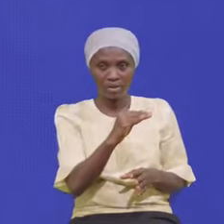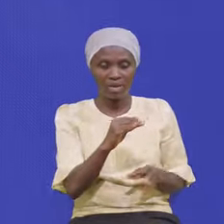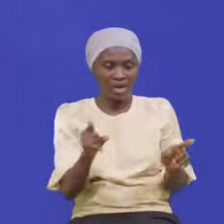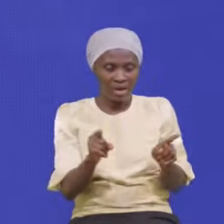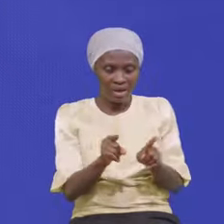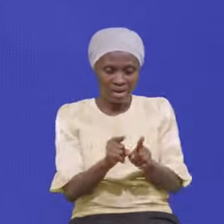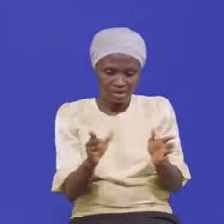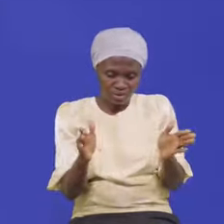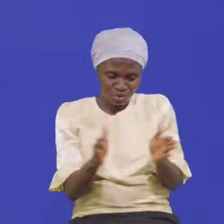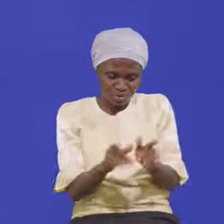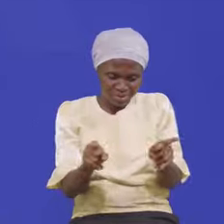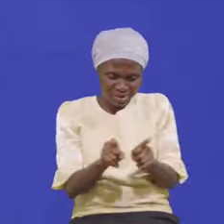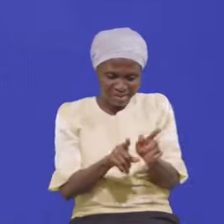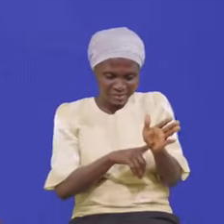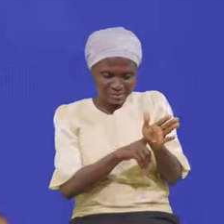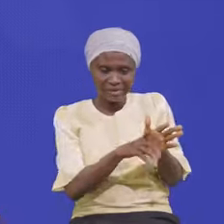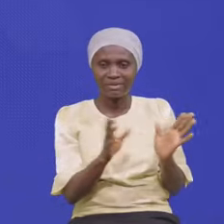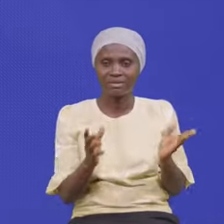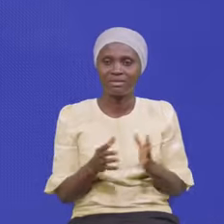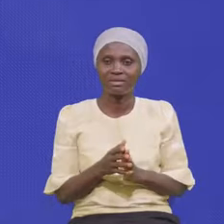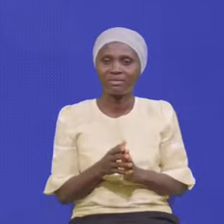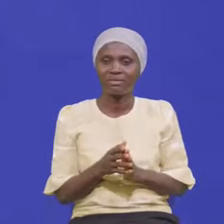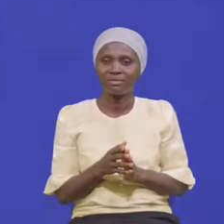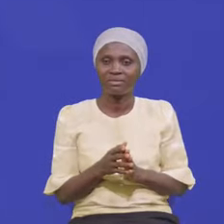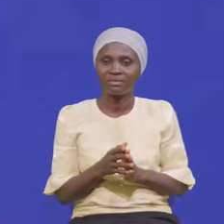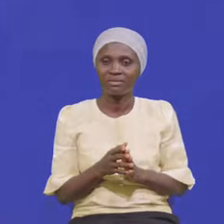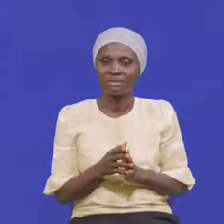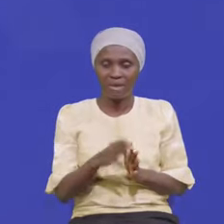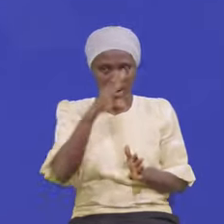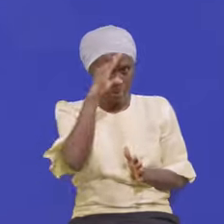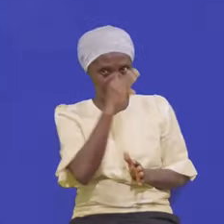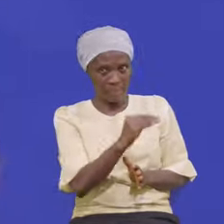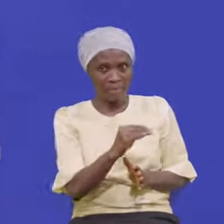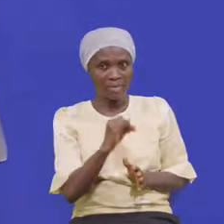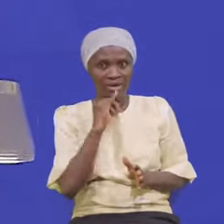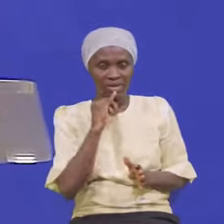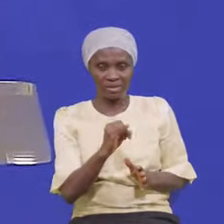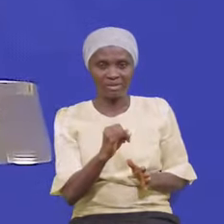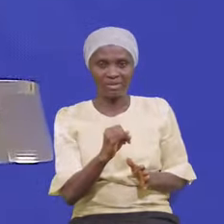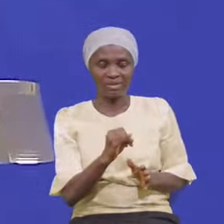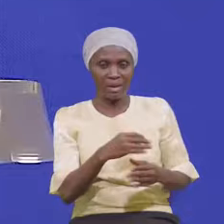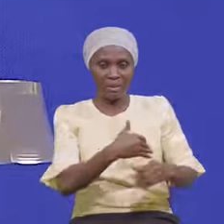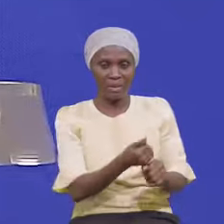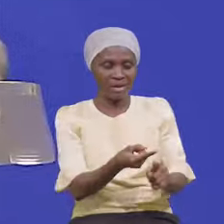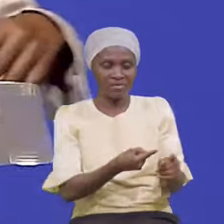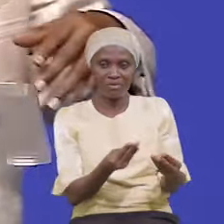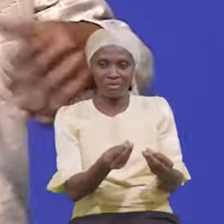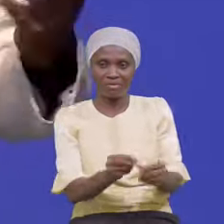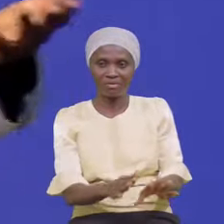an ant, నరుడేమో చీమంత స్వల్పమైన వాడు. Man is speck of dust, మనుషుడు కేవలం